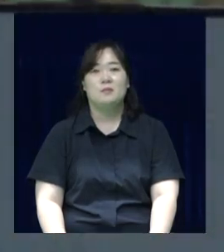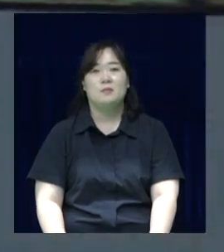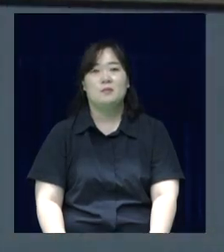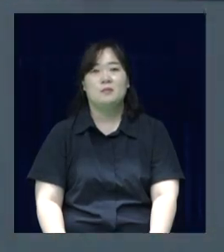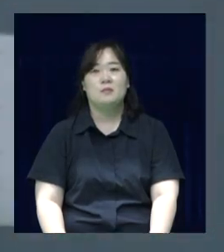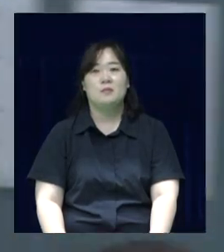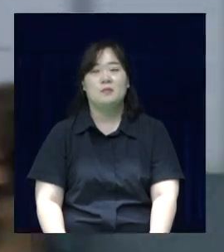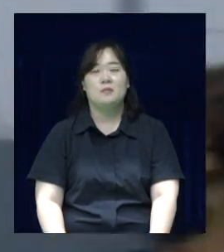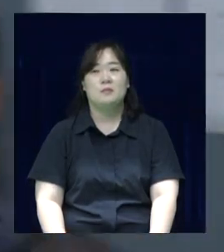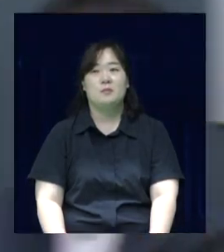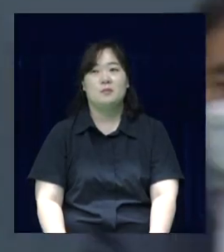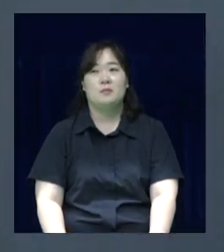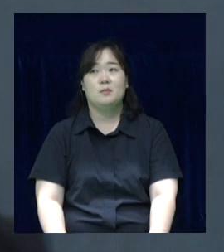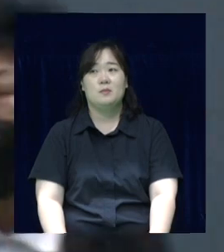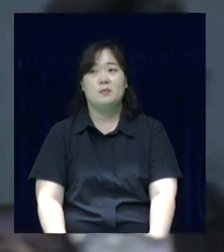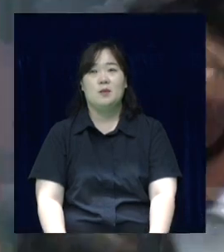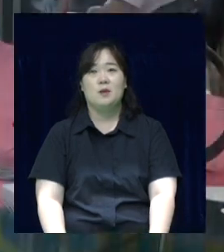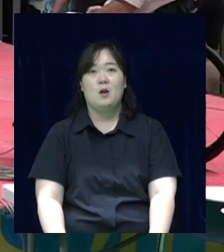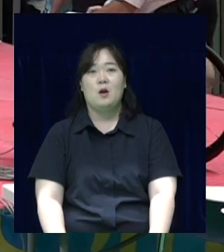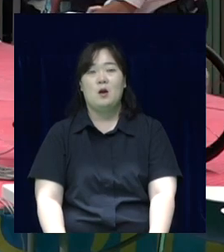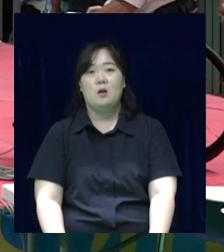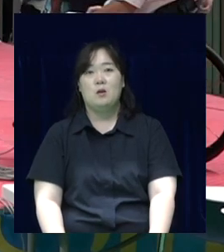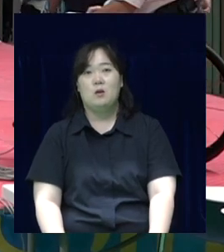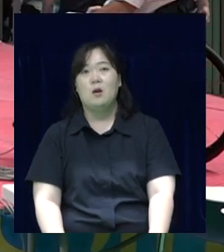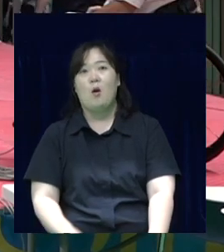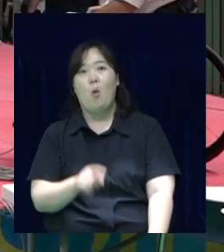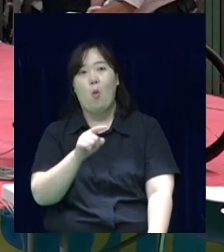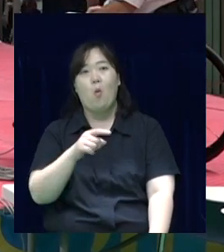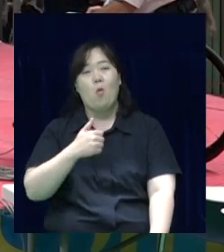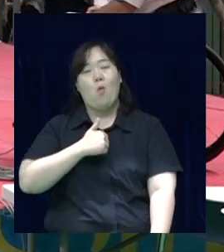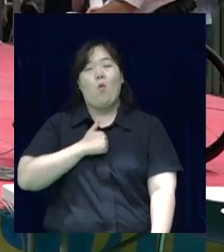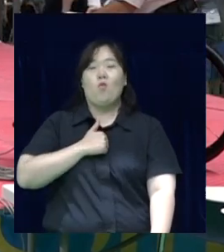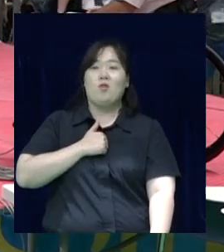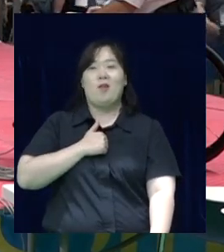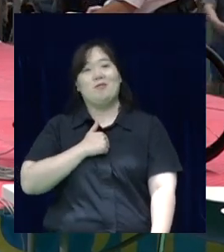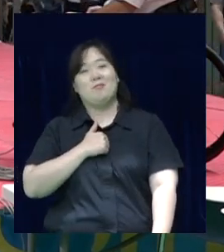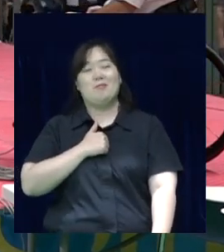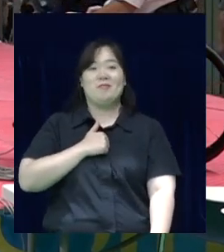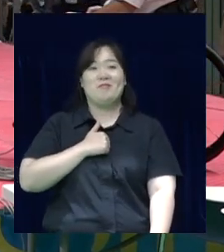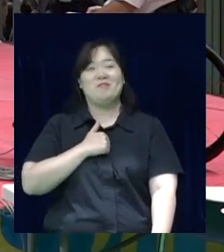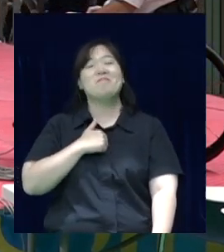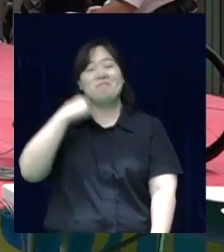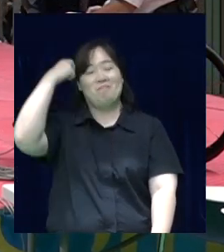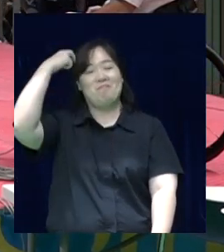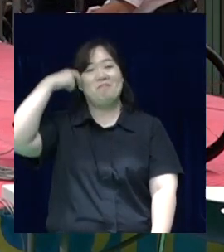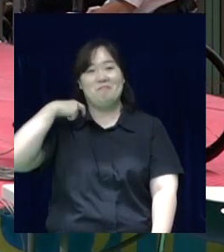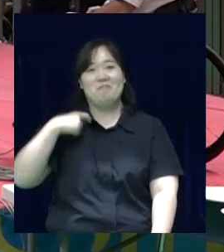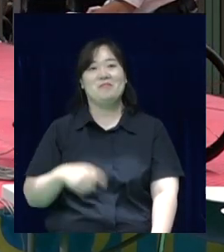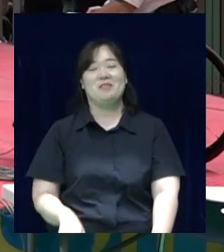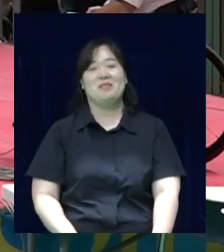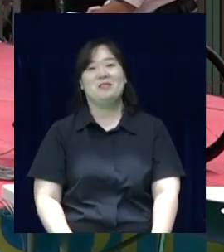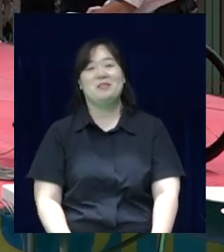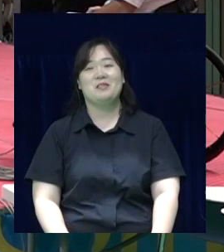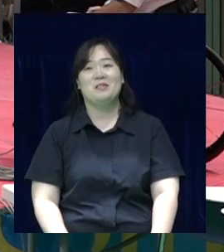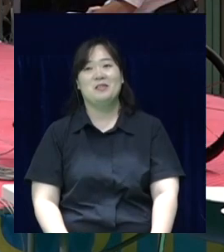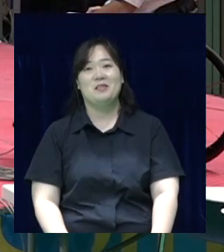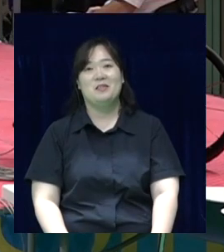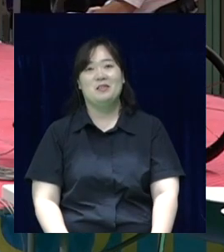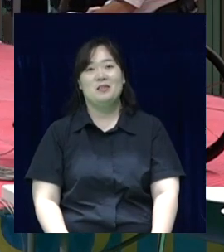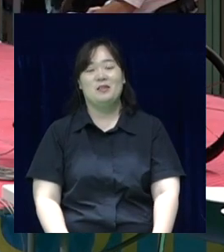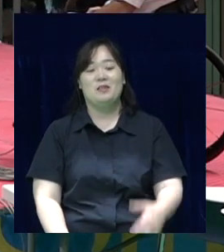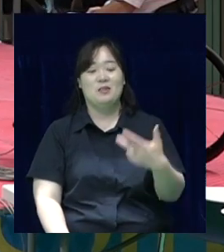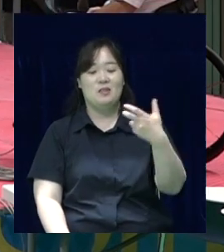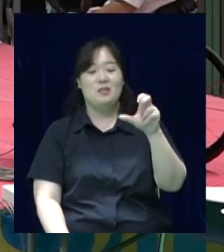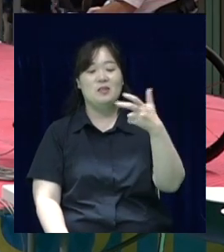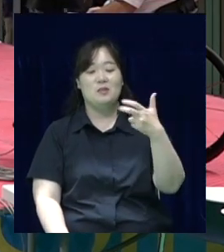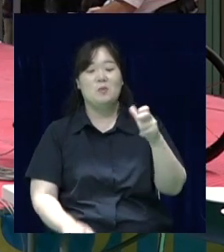아, 드는 모습에서 패기가 느껴집니다. 당당하네요. 예, 선수가 패기가 느껴져서 야, 이재건 선수